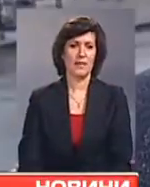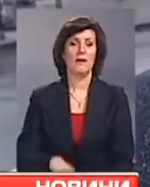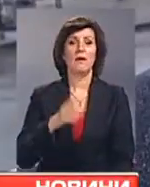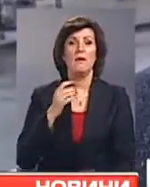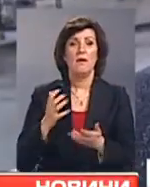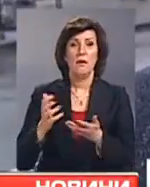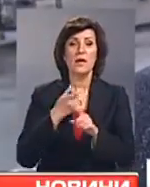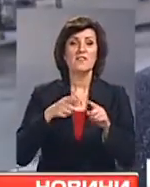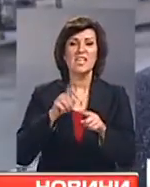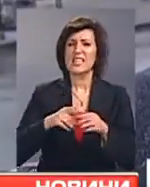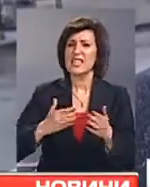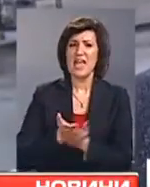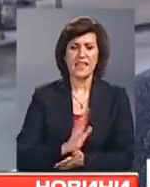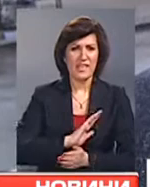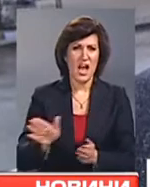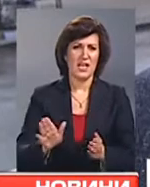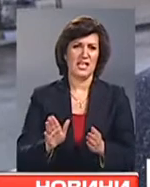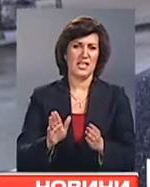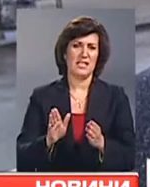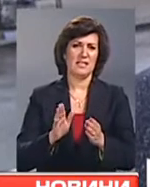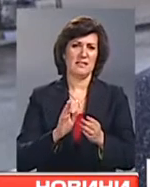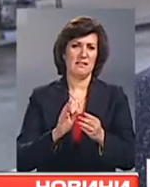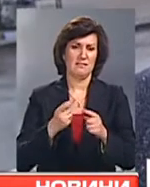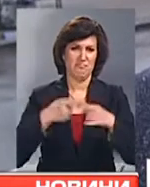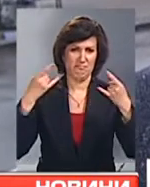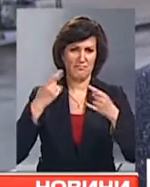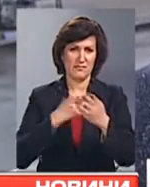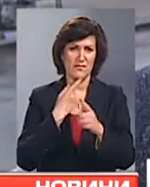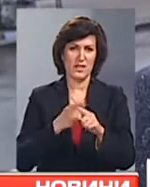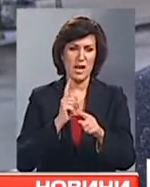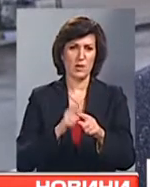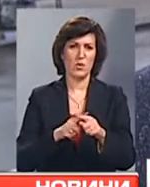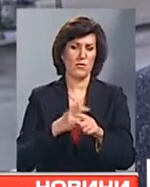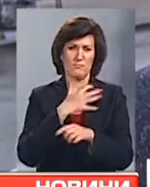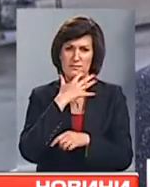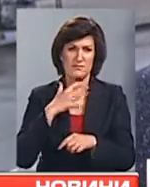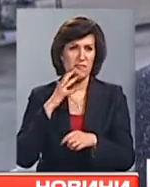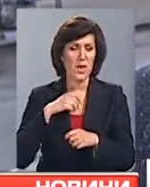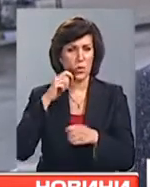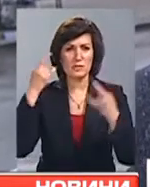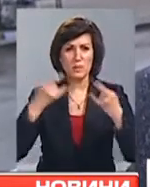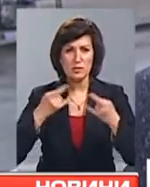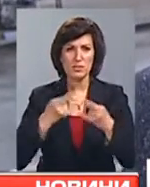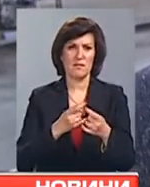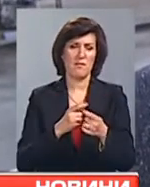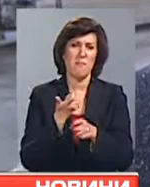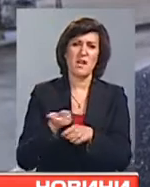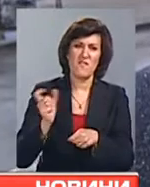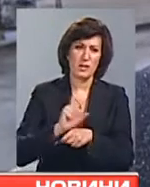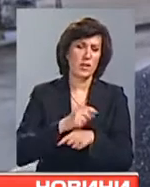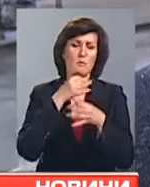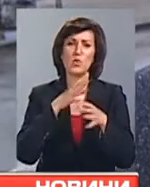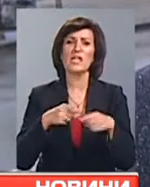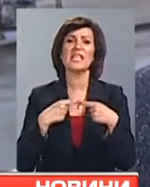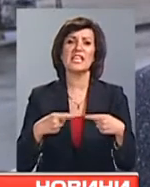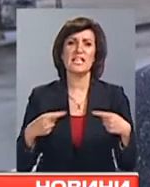Прибрати увесь той неякісний і пропагандивний контент, котрий переважає на українському телебаченні, він переважає значно